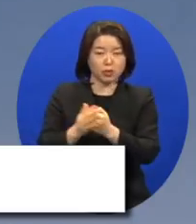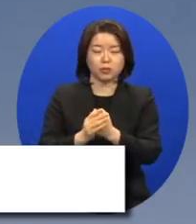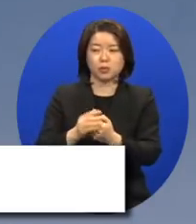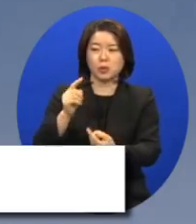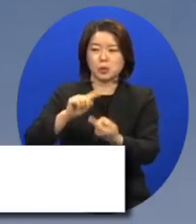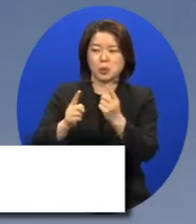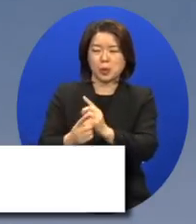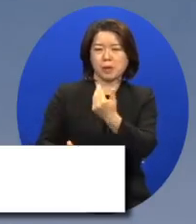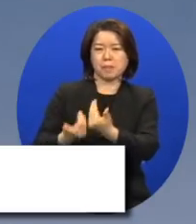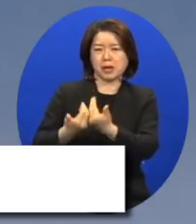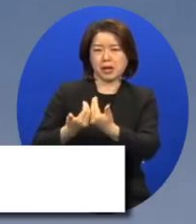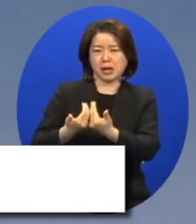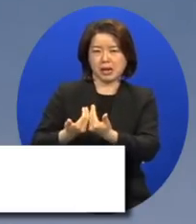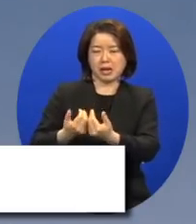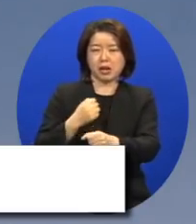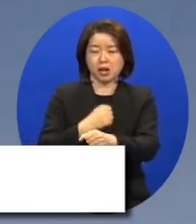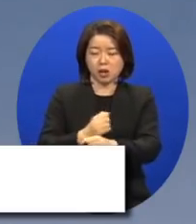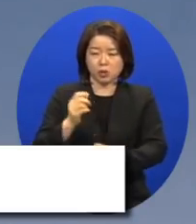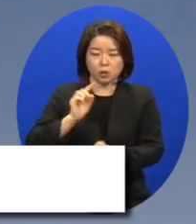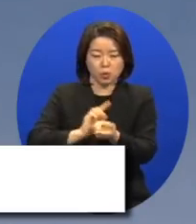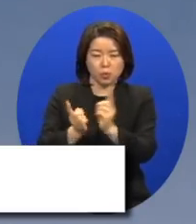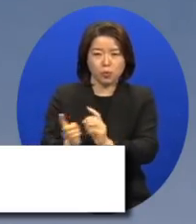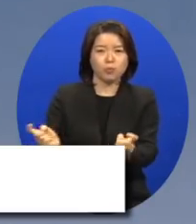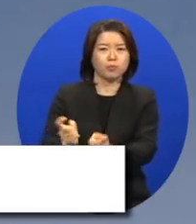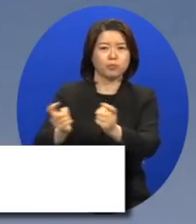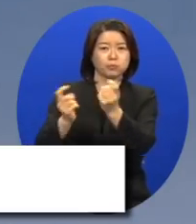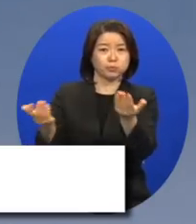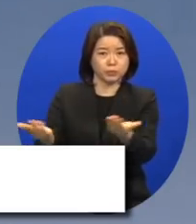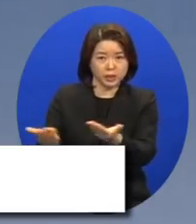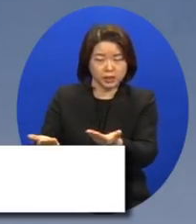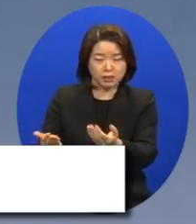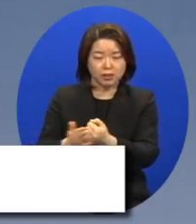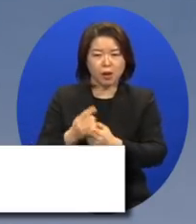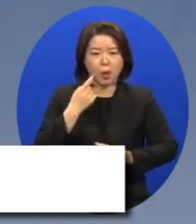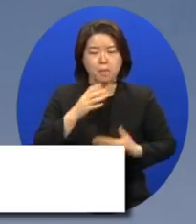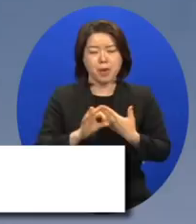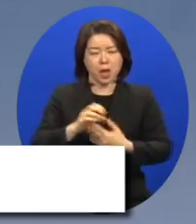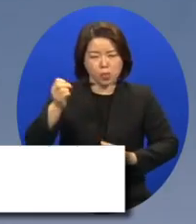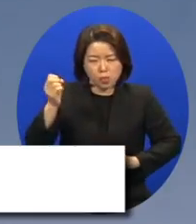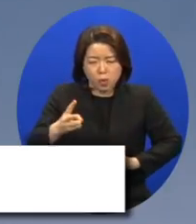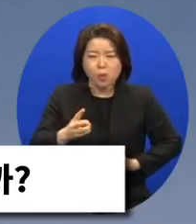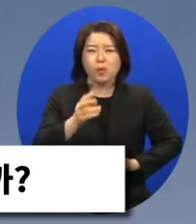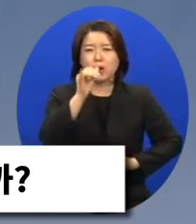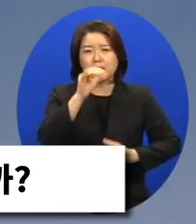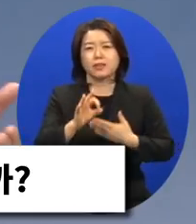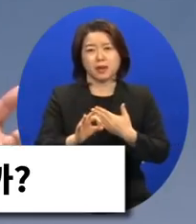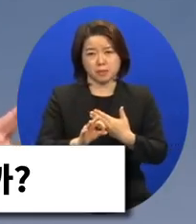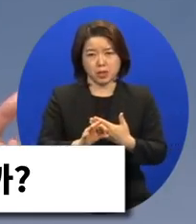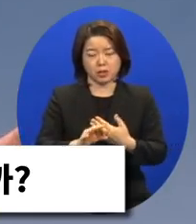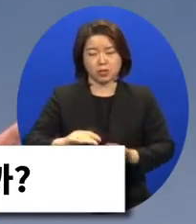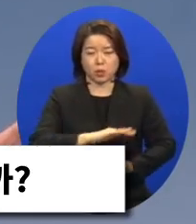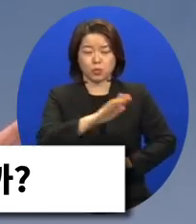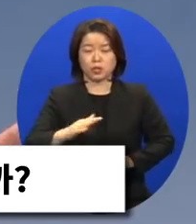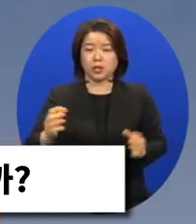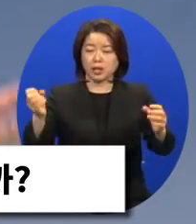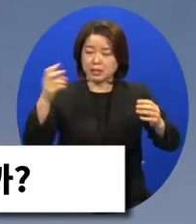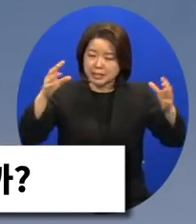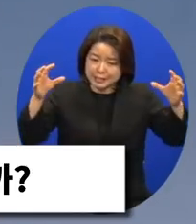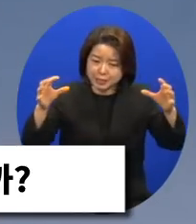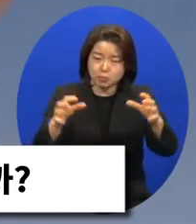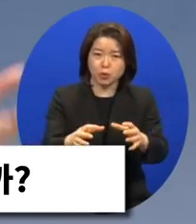갈등하고 서로 싸우는 일을 만약에 하게 된다면 우리가 다시 모여서